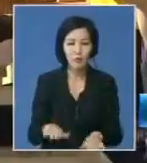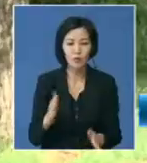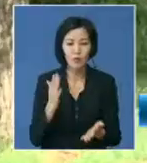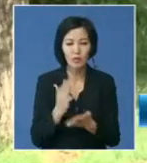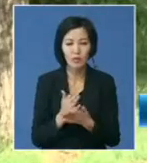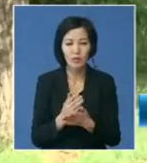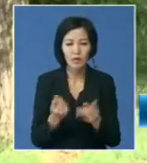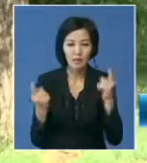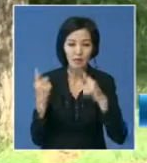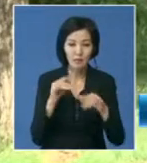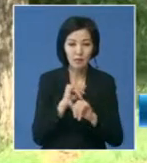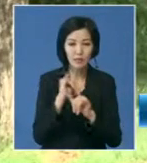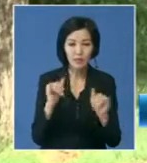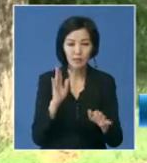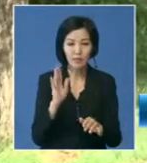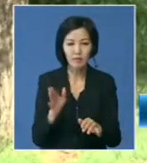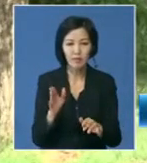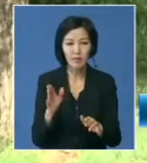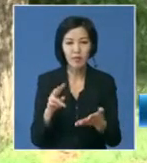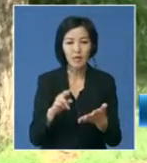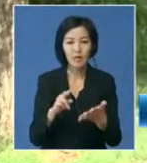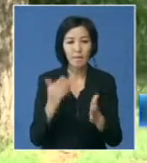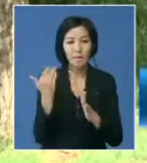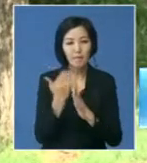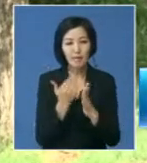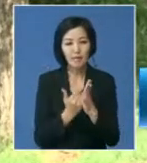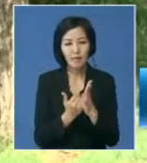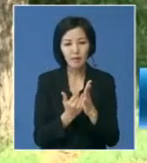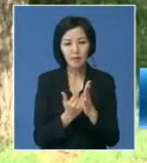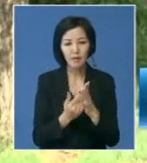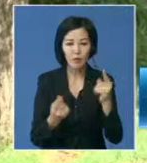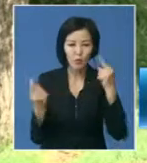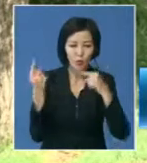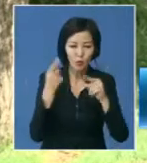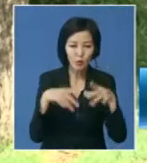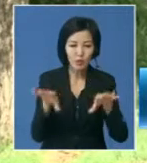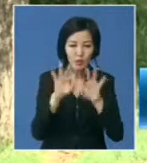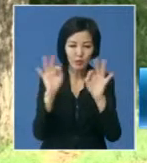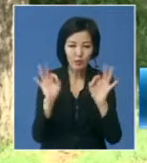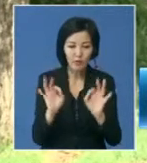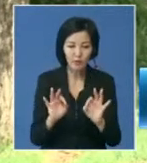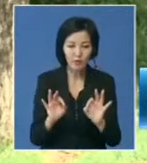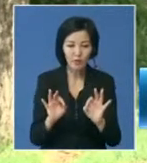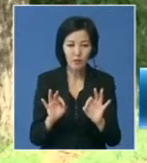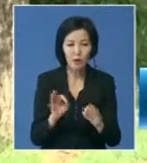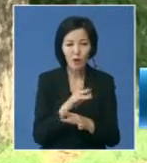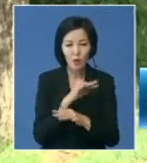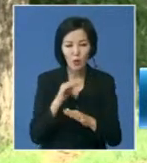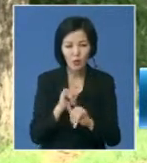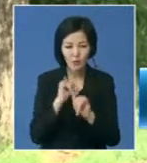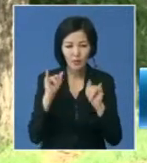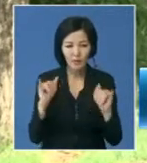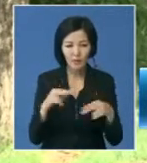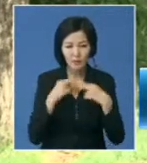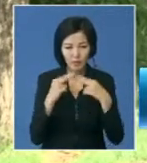бөлмек. Программа бойынша біз көбінесе қазір өнер жағына, балаларды творчество жағынан көп дамытып отырық.